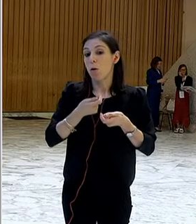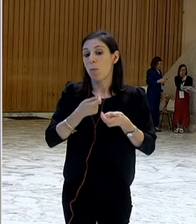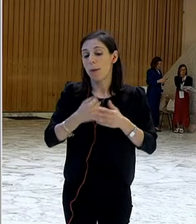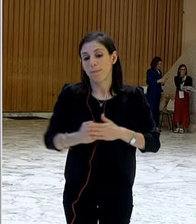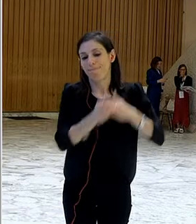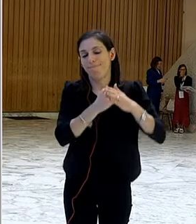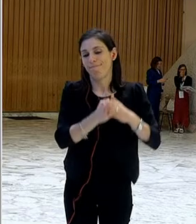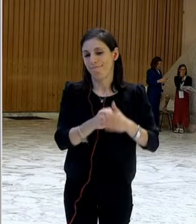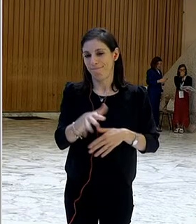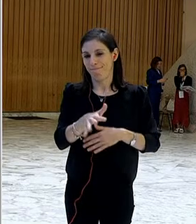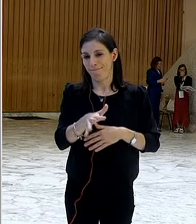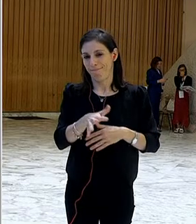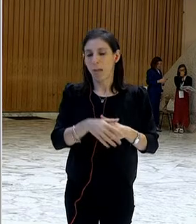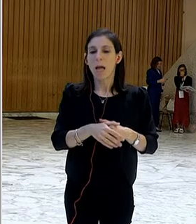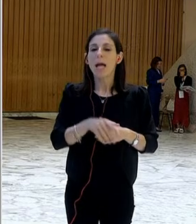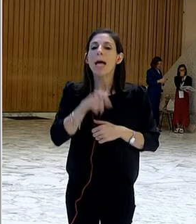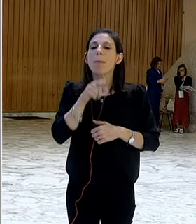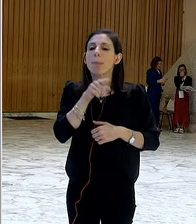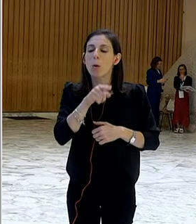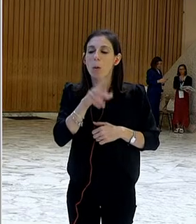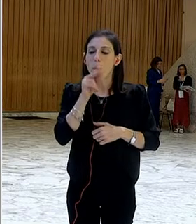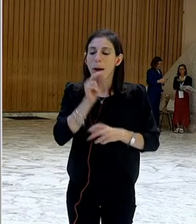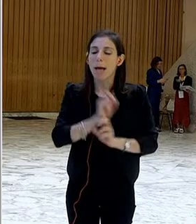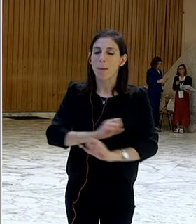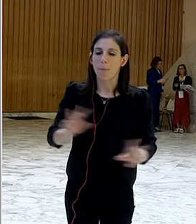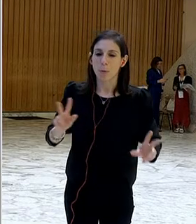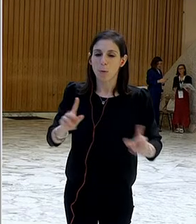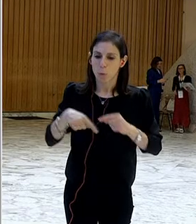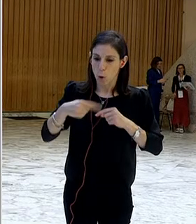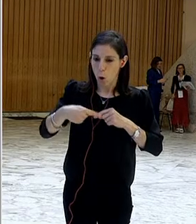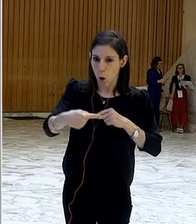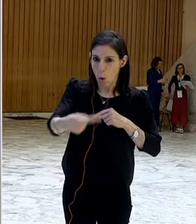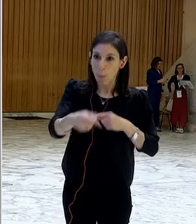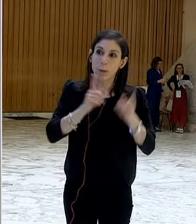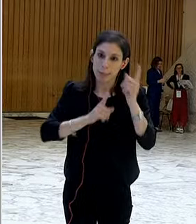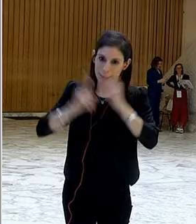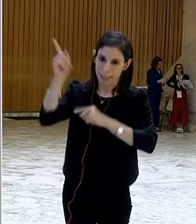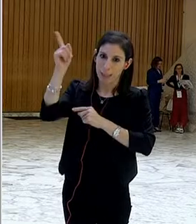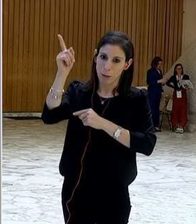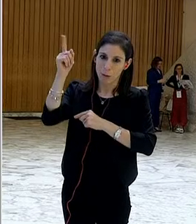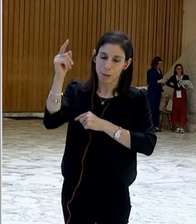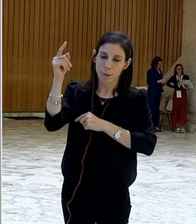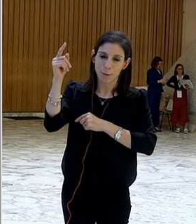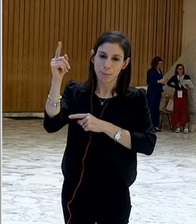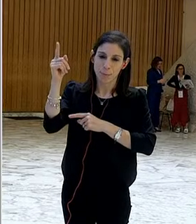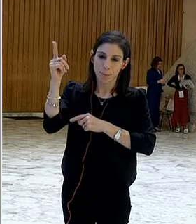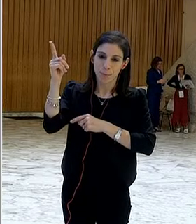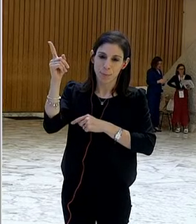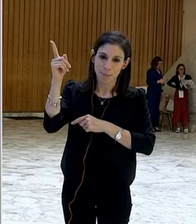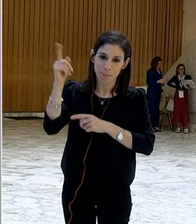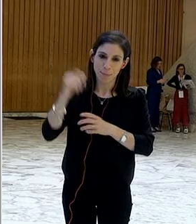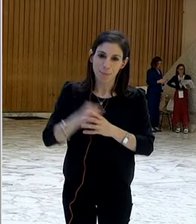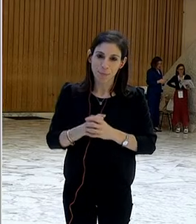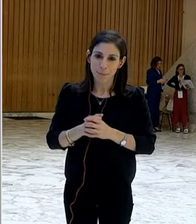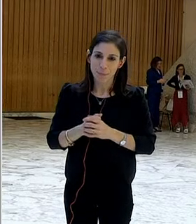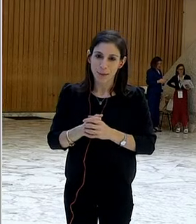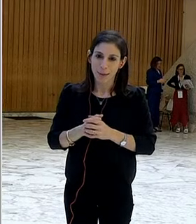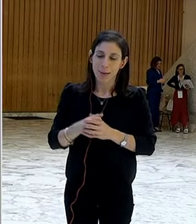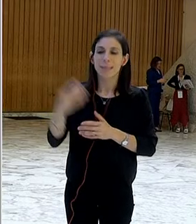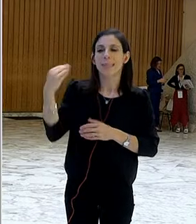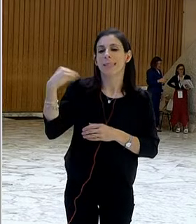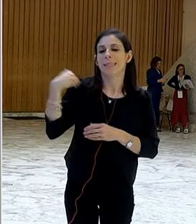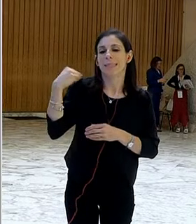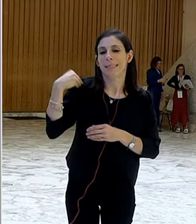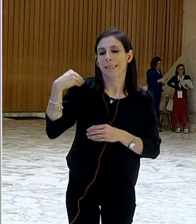parlé. C'est par après que Dieu m'a contourné et m'a invité autrement. Il nous a envoyé un